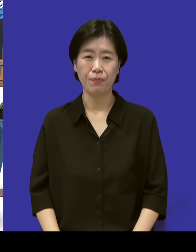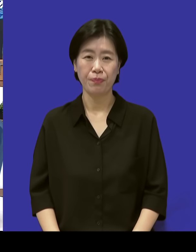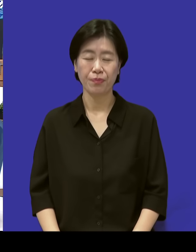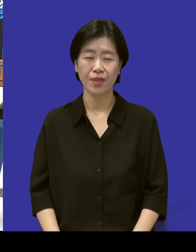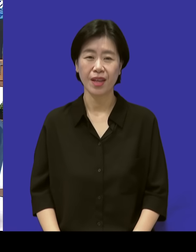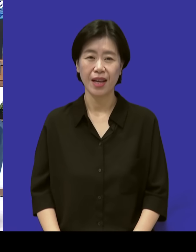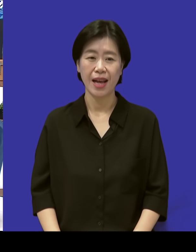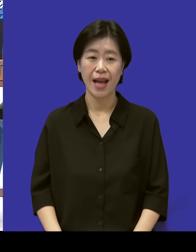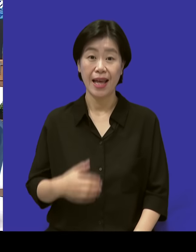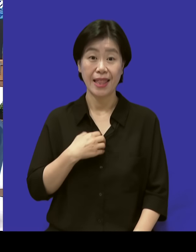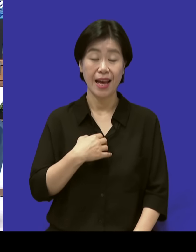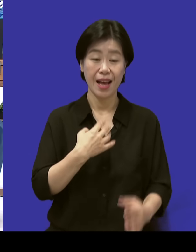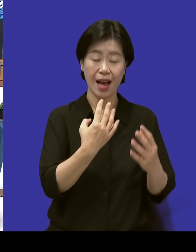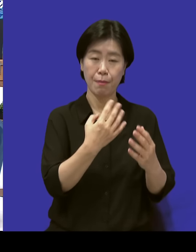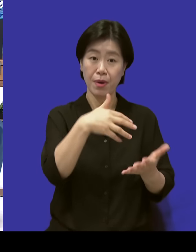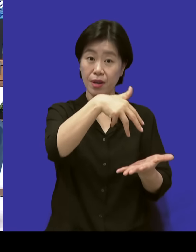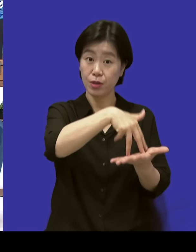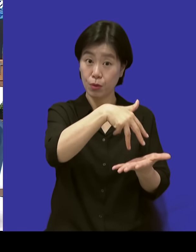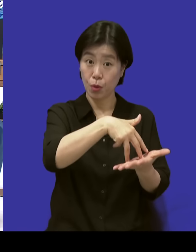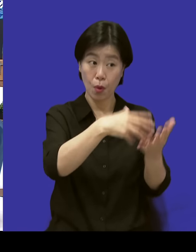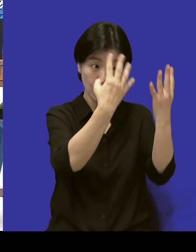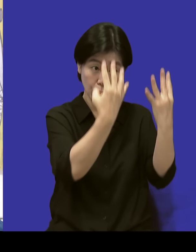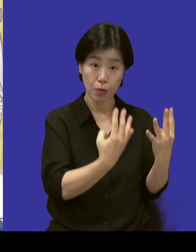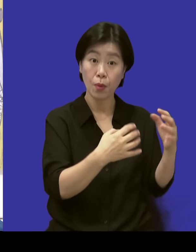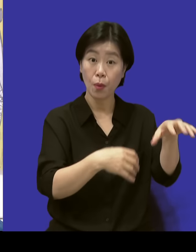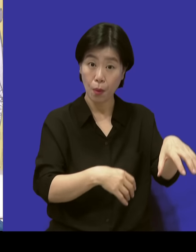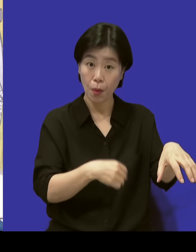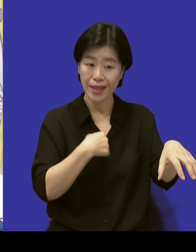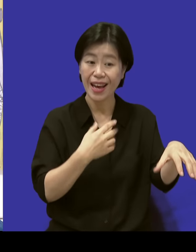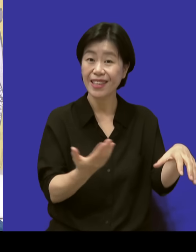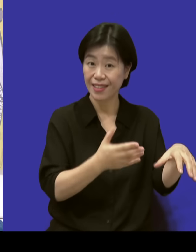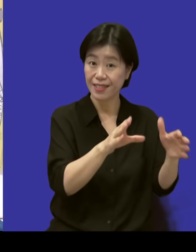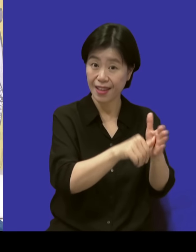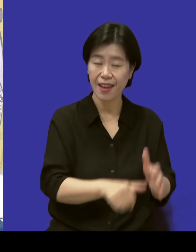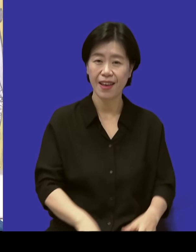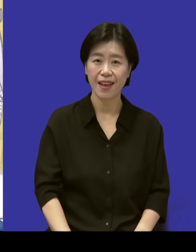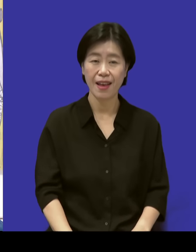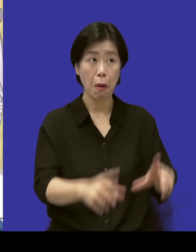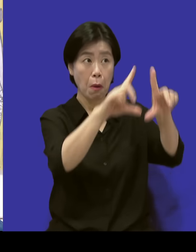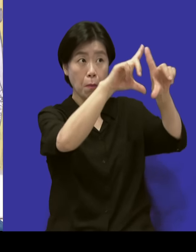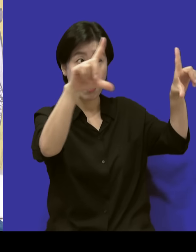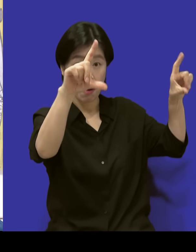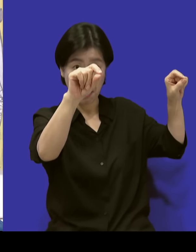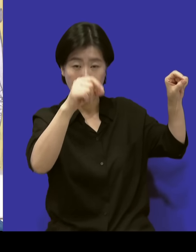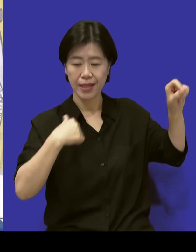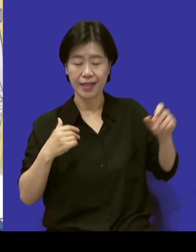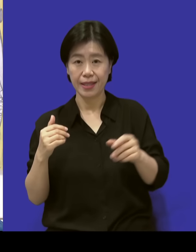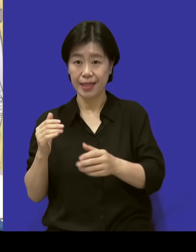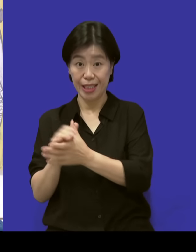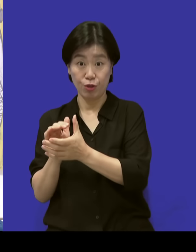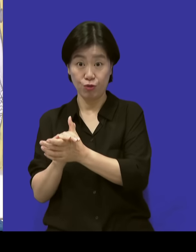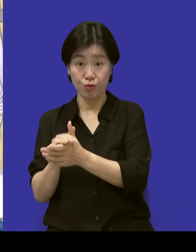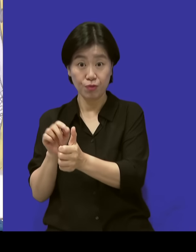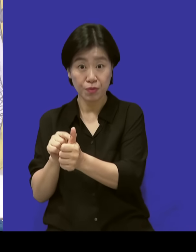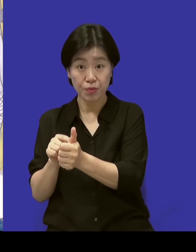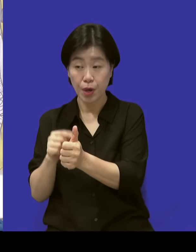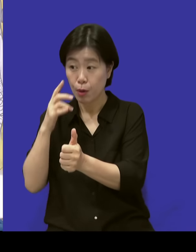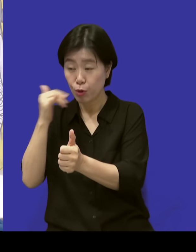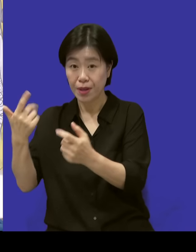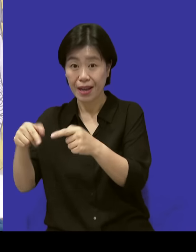영덕에 대게를 예. 먹으러 예. 가는데 그쪽을 지나가거든요. 예. 지나가는데 청소교도소 편말이 딱 있으니까 예. 부모님한테 오!